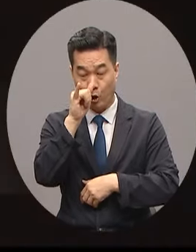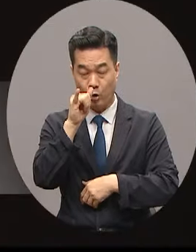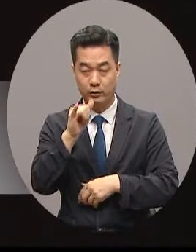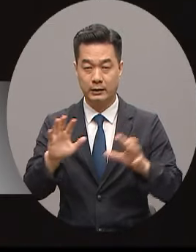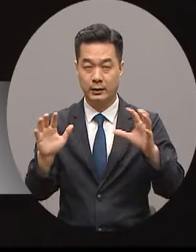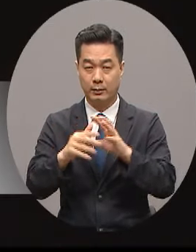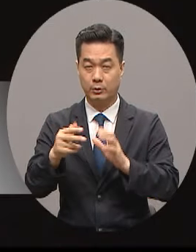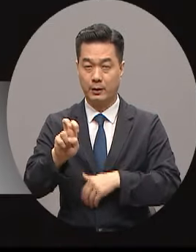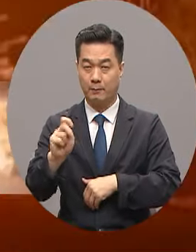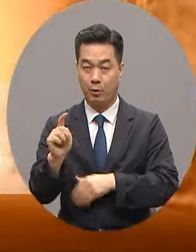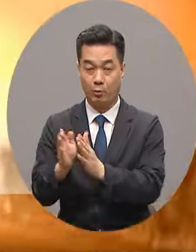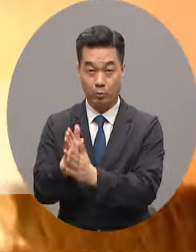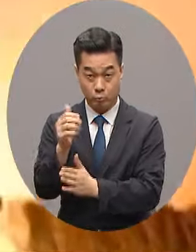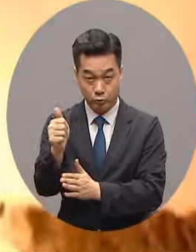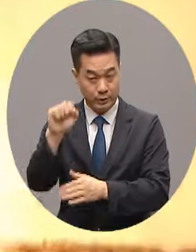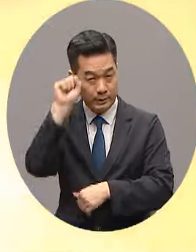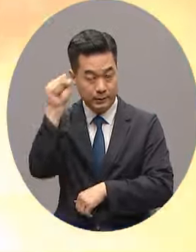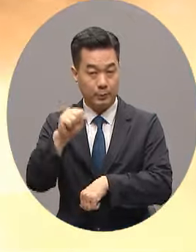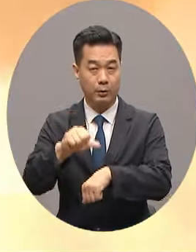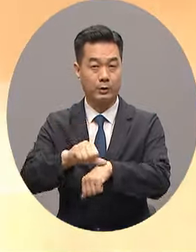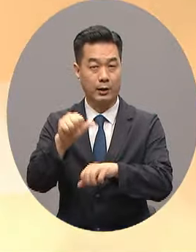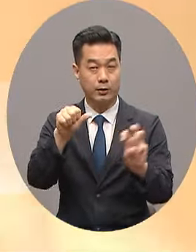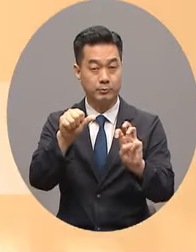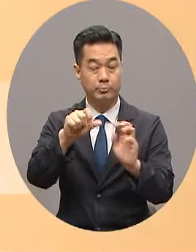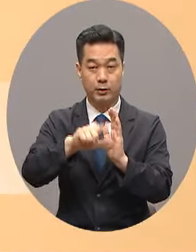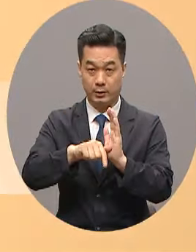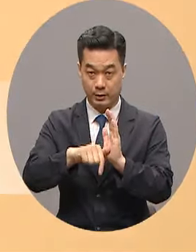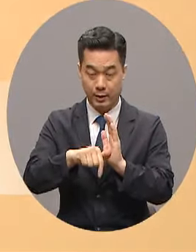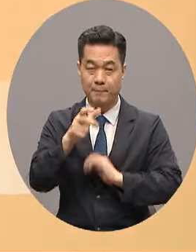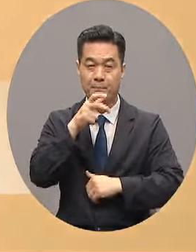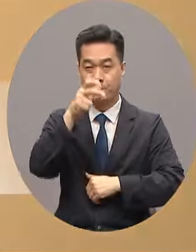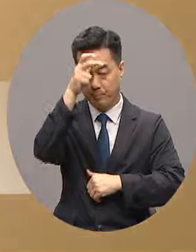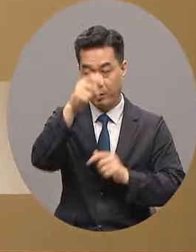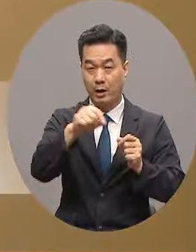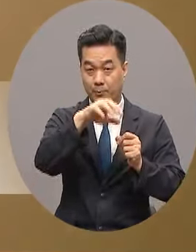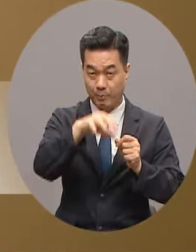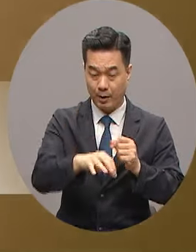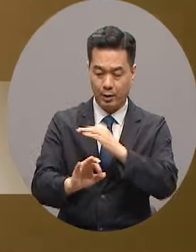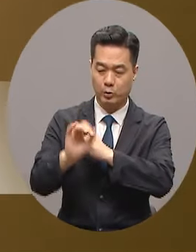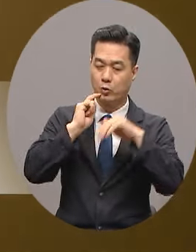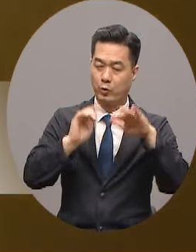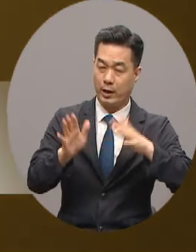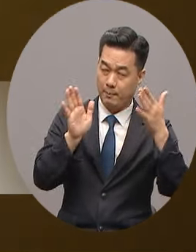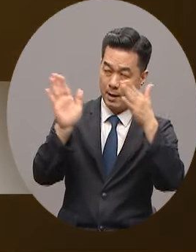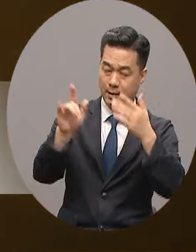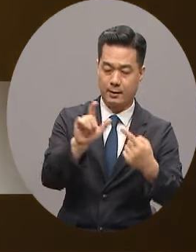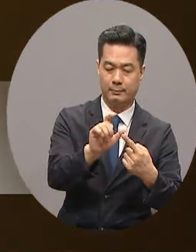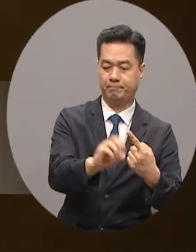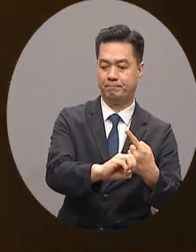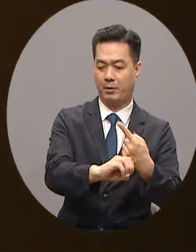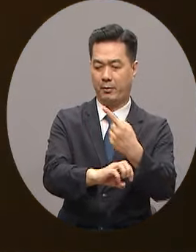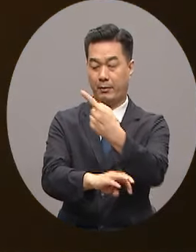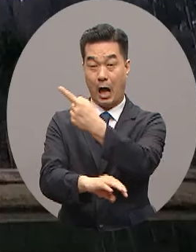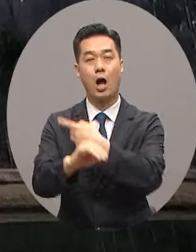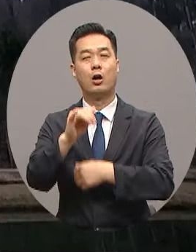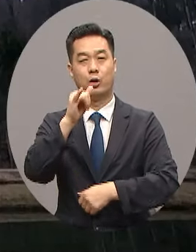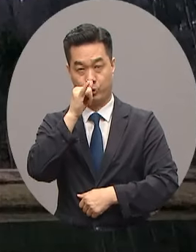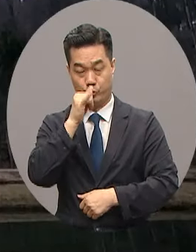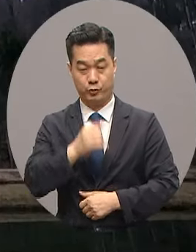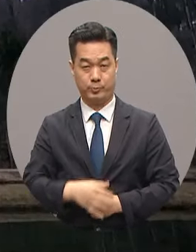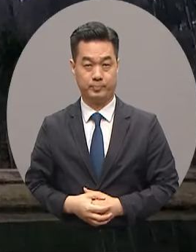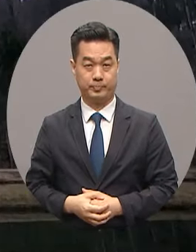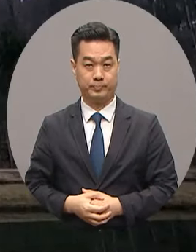합동참모본부는 북한이 오늘 새벽 5시 반쯤 평일 때에서 동해상으로 탄도 미사일을 발사했다고 발표했습니다